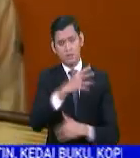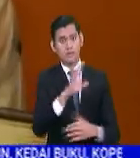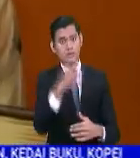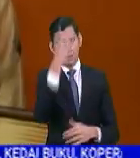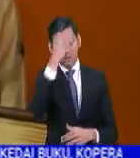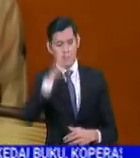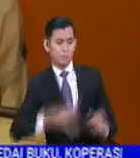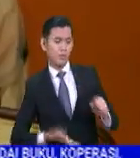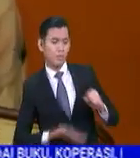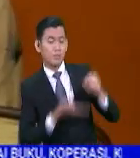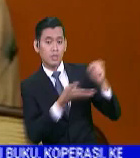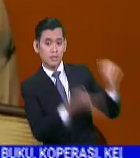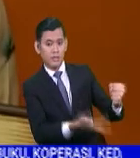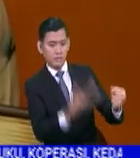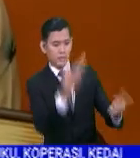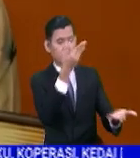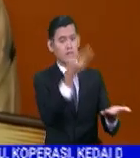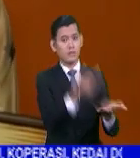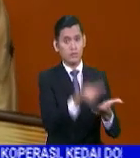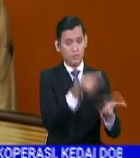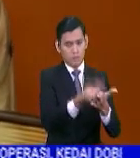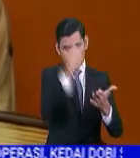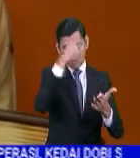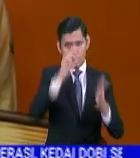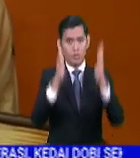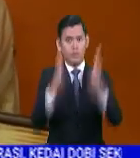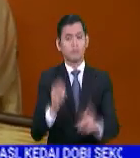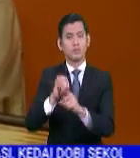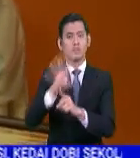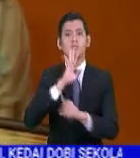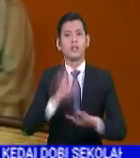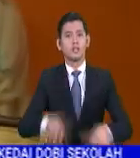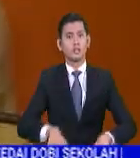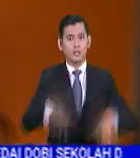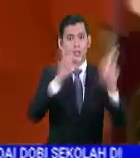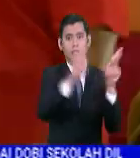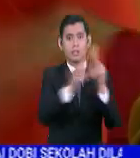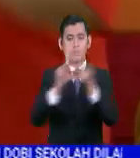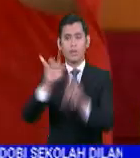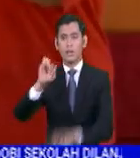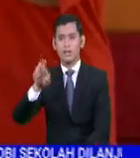pasca banjir kepada penduduk terjejas di Kampung Pekalan Alur Gajah.